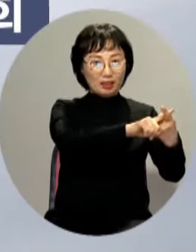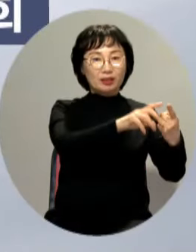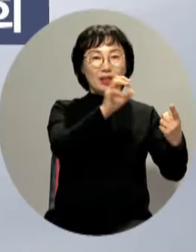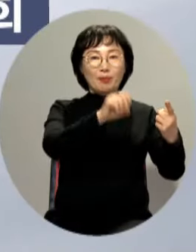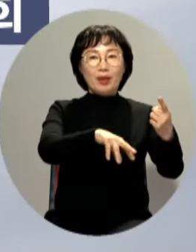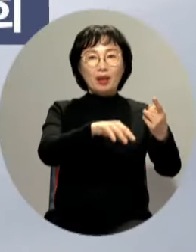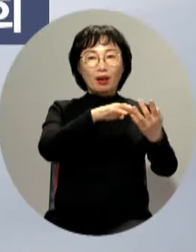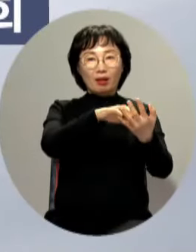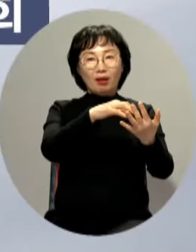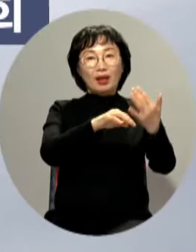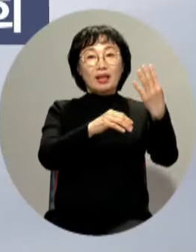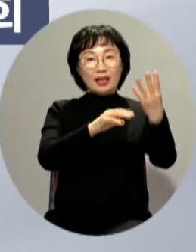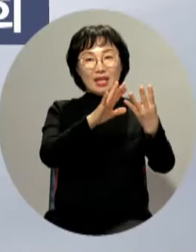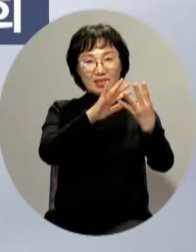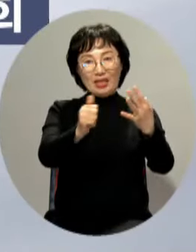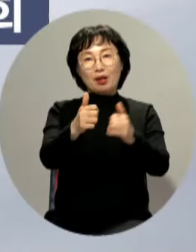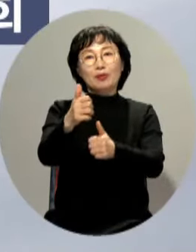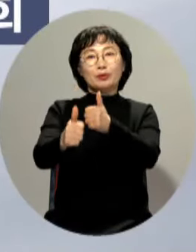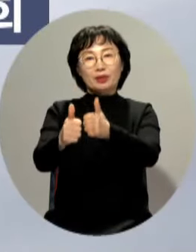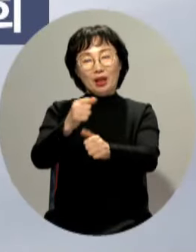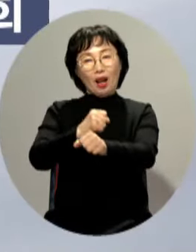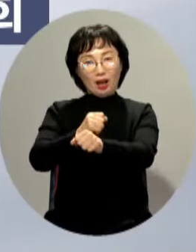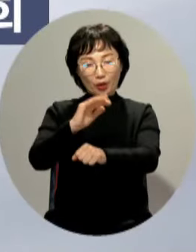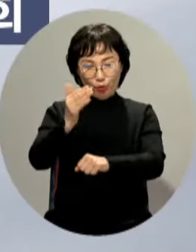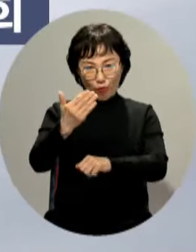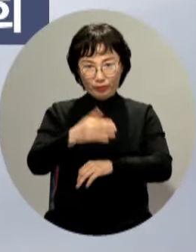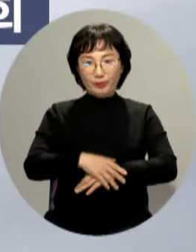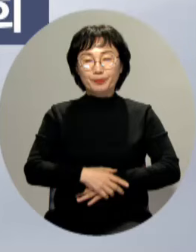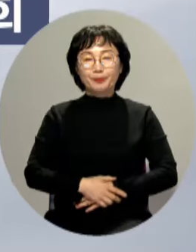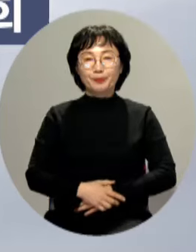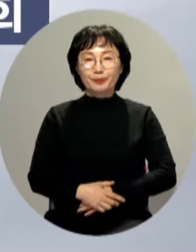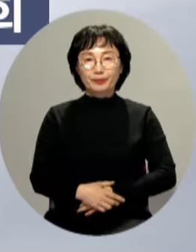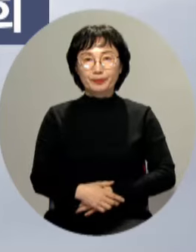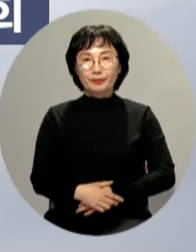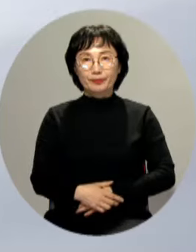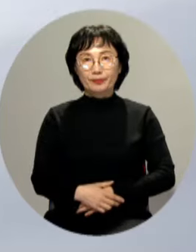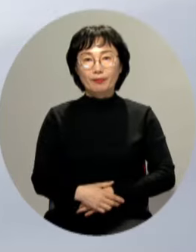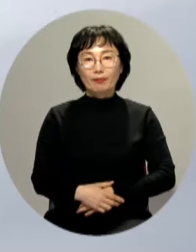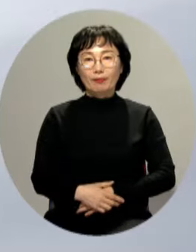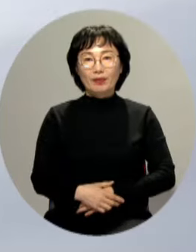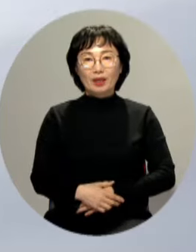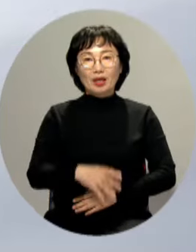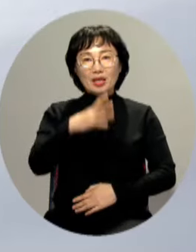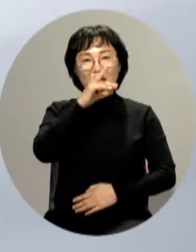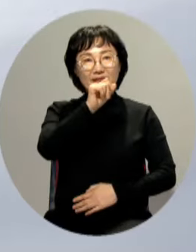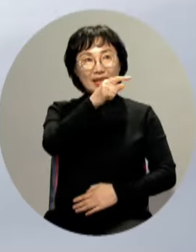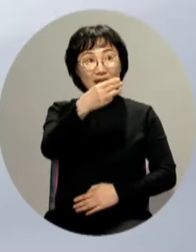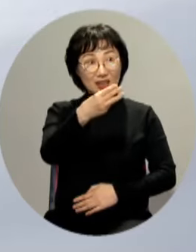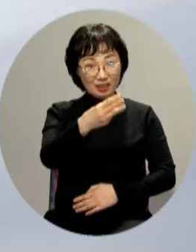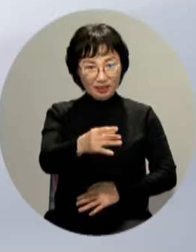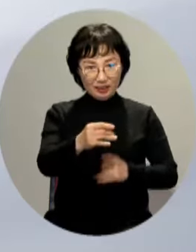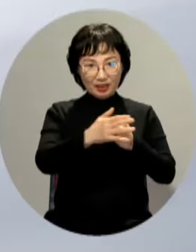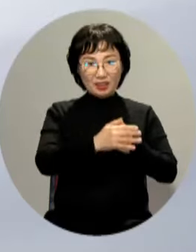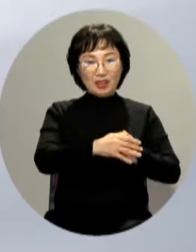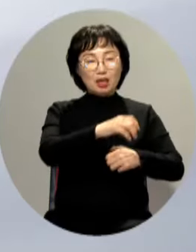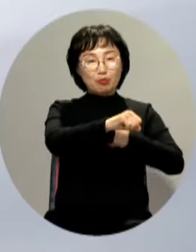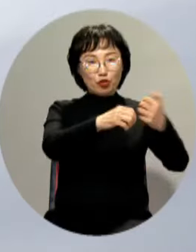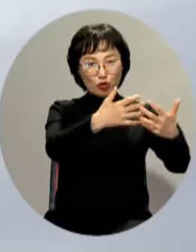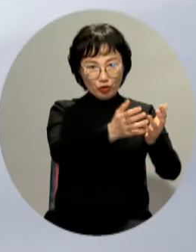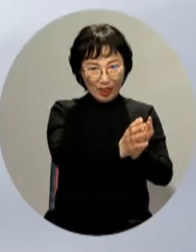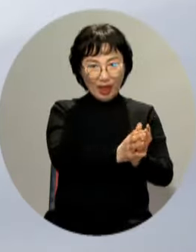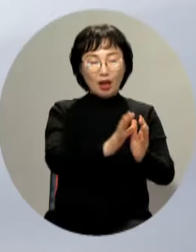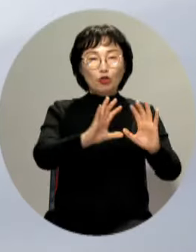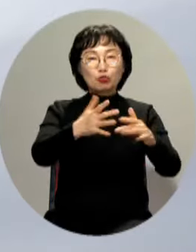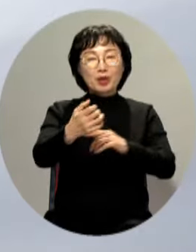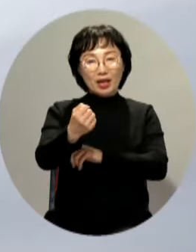김민서 새로운 미래 신재용 진보당 전권희 후보가 경합을 버립니다 익산 을에서는 민주당 한병도 국민의